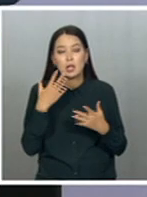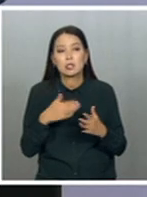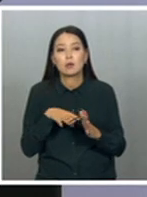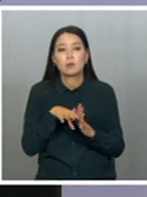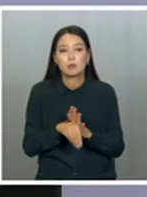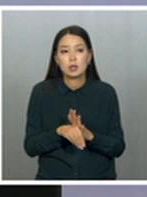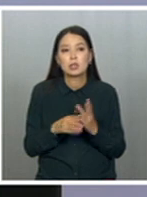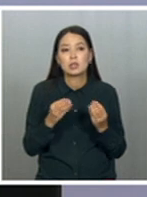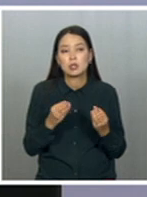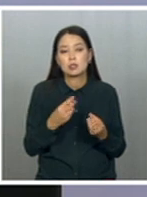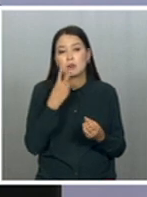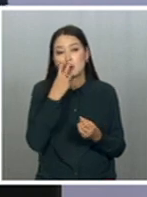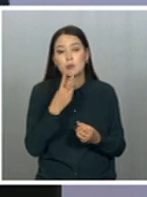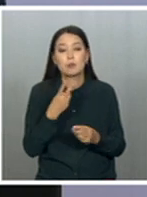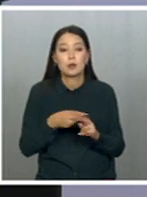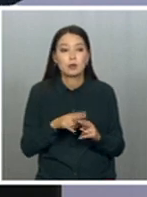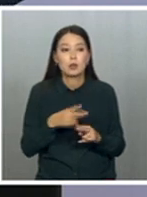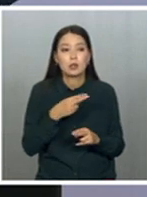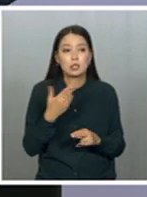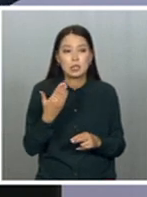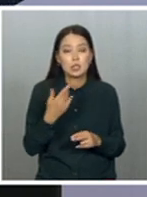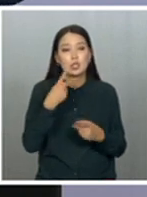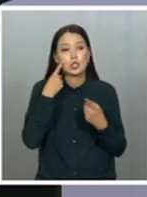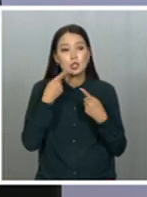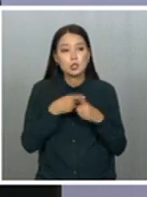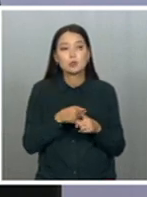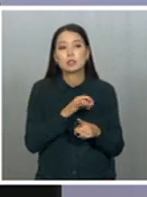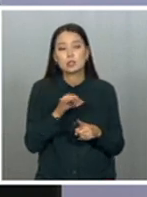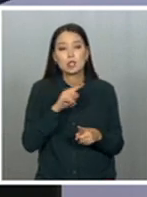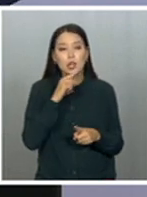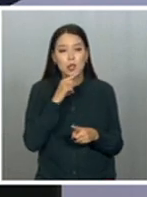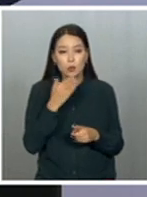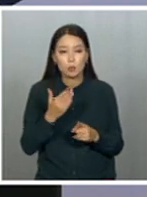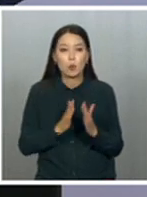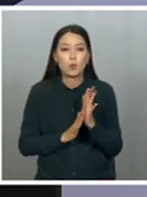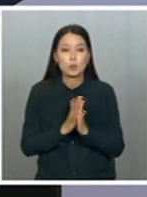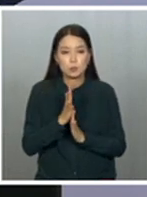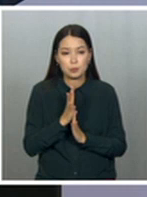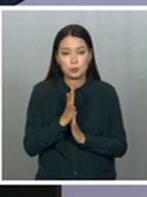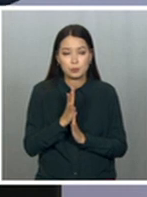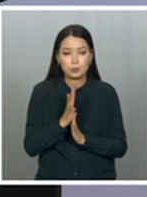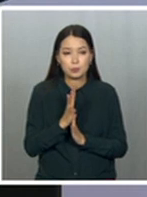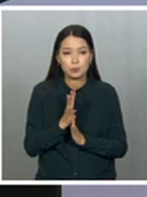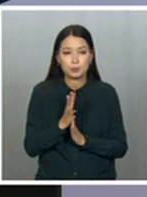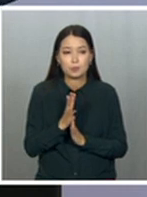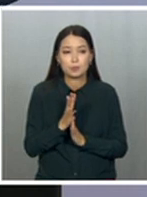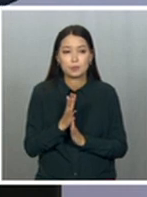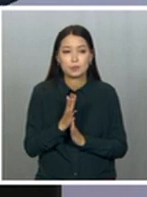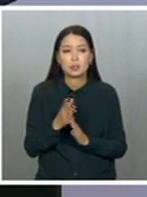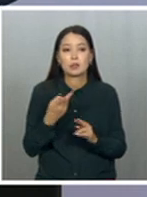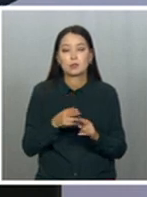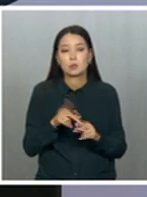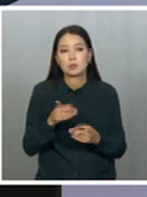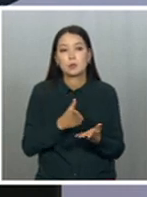тағы да басымдық берілген тұстардың бірі ол сөз жоқ индустрияландыру және экономикалық өсім болатын. Осы